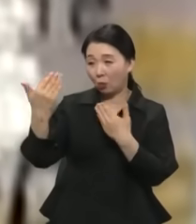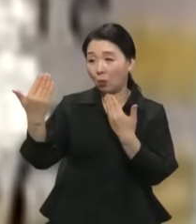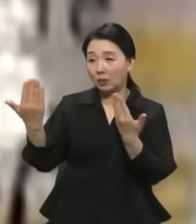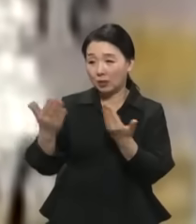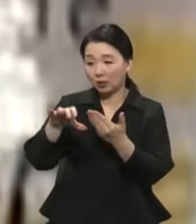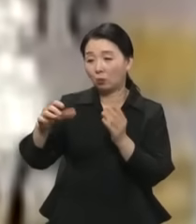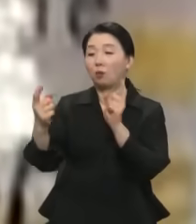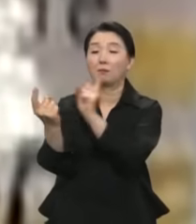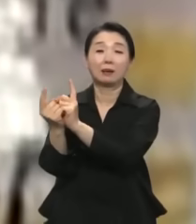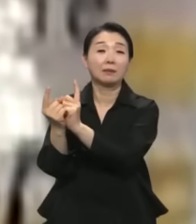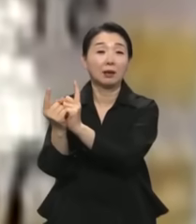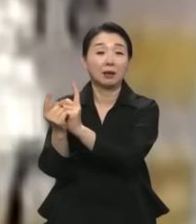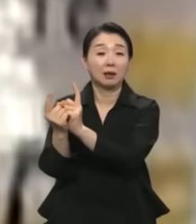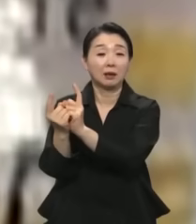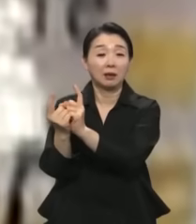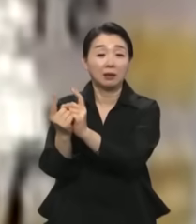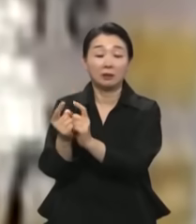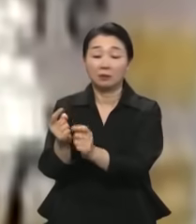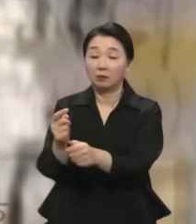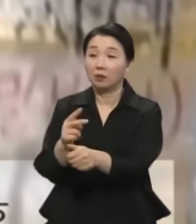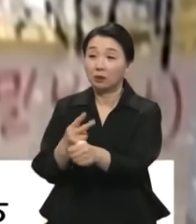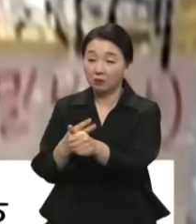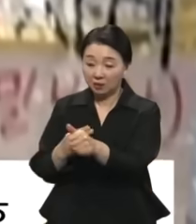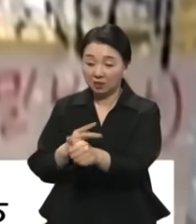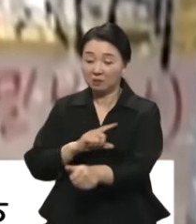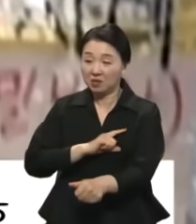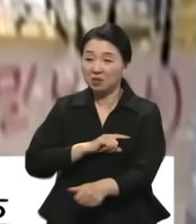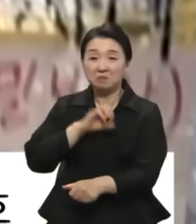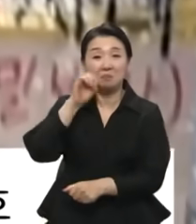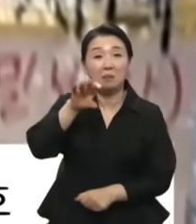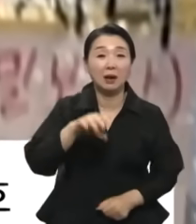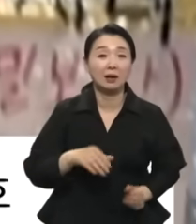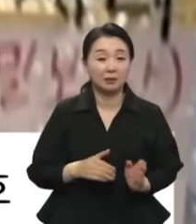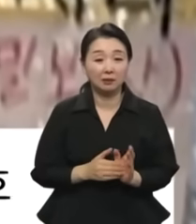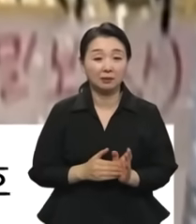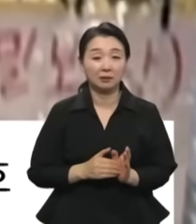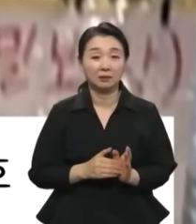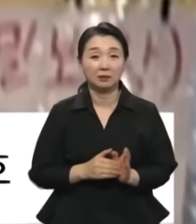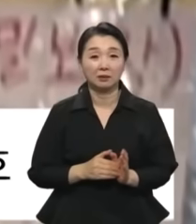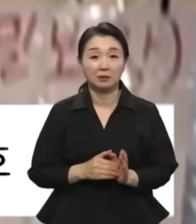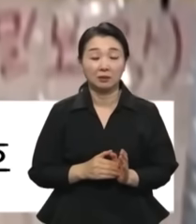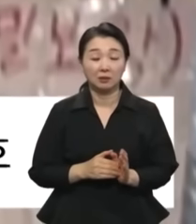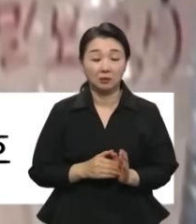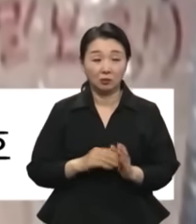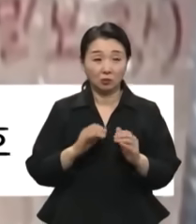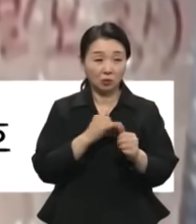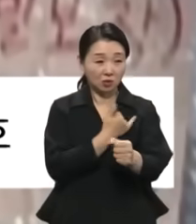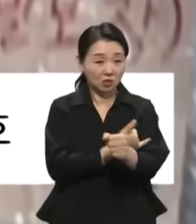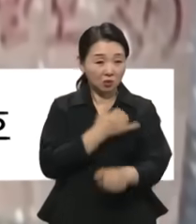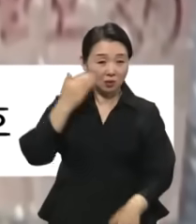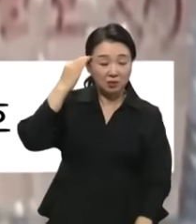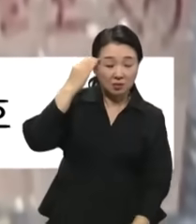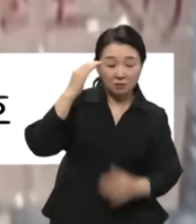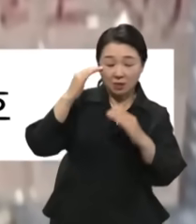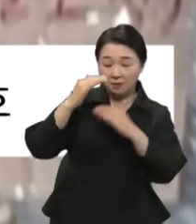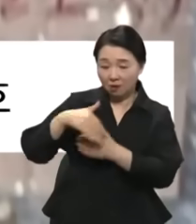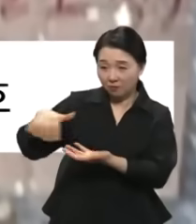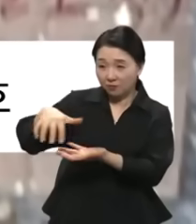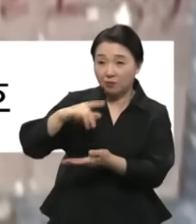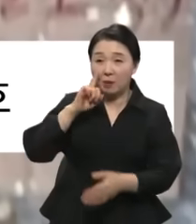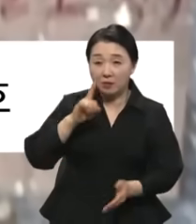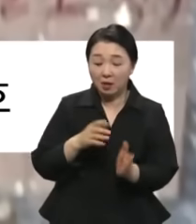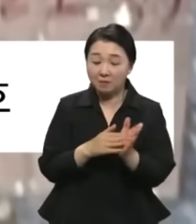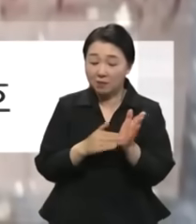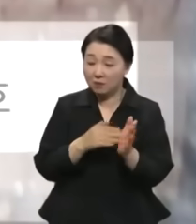이제 여러 가지 뭐 선생님 성함을 노출하기도 하고 뭐 인권 치매 사례를 수집하다 뭐 비밀